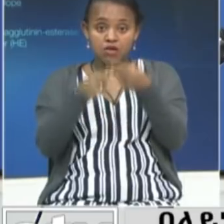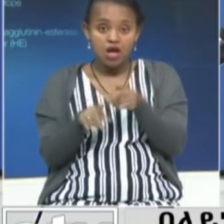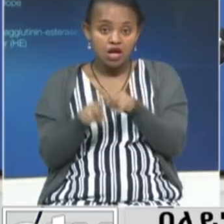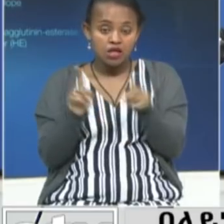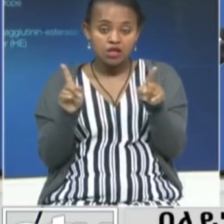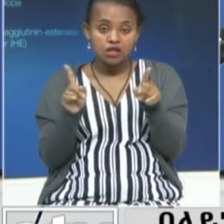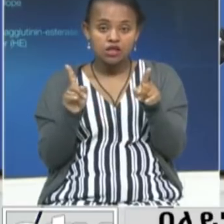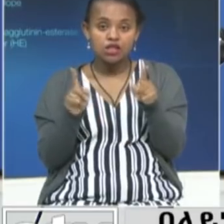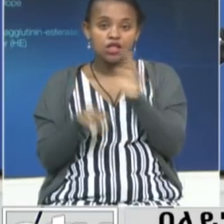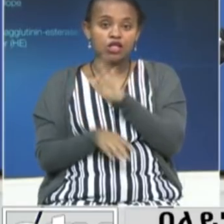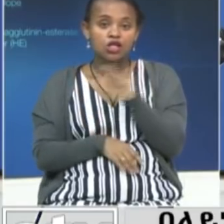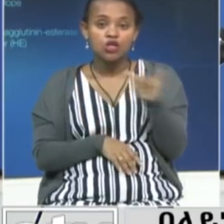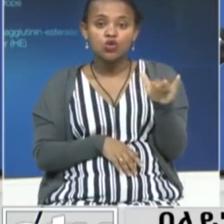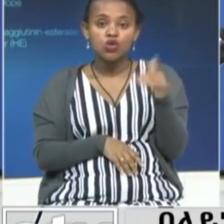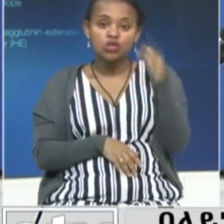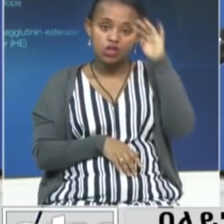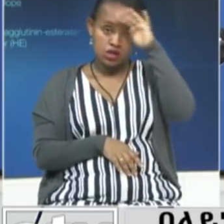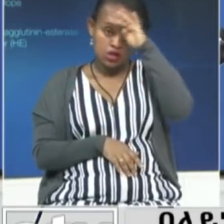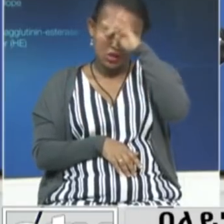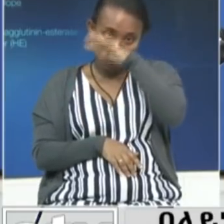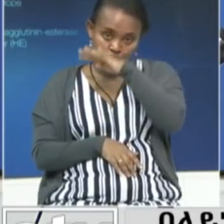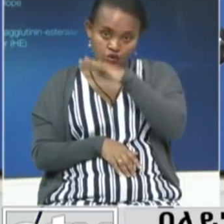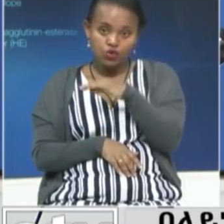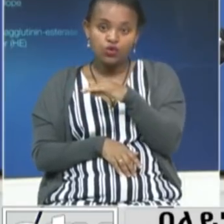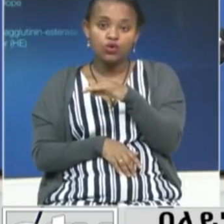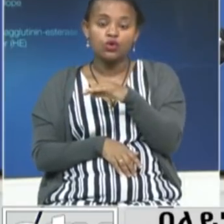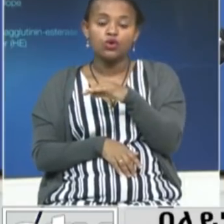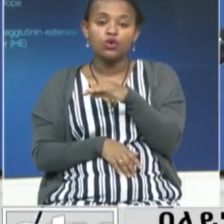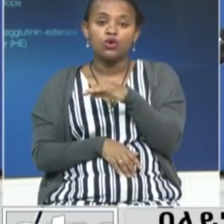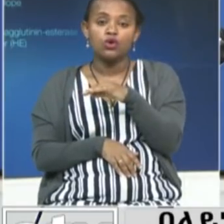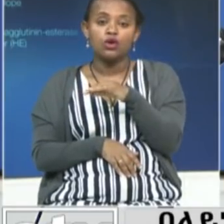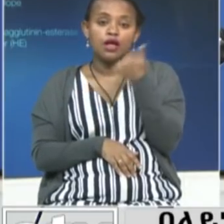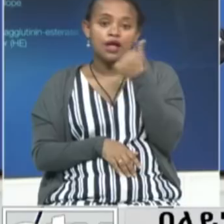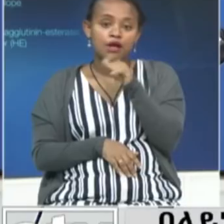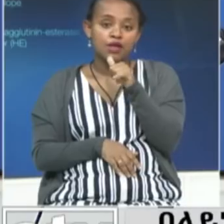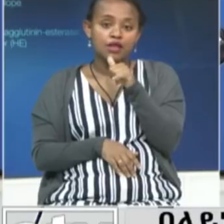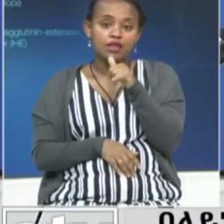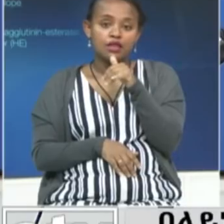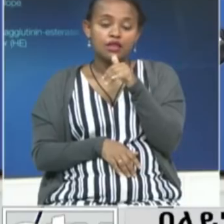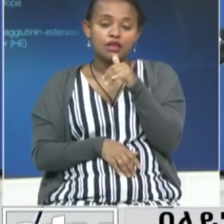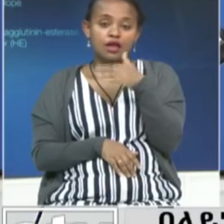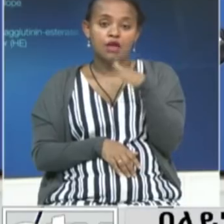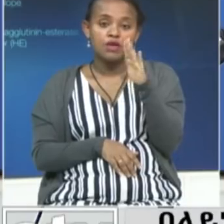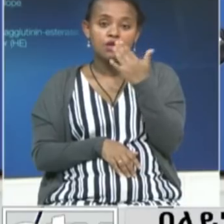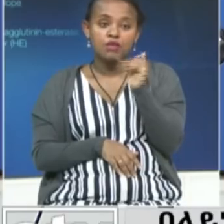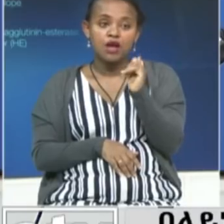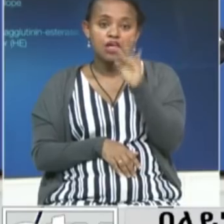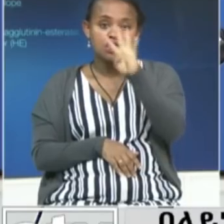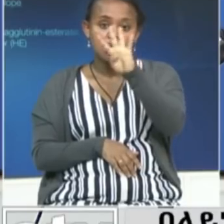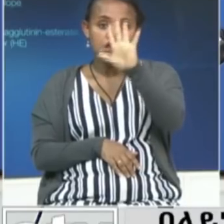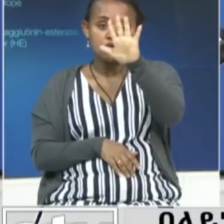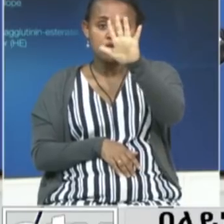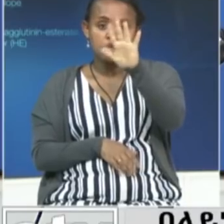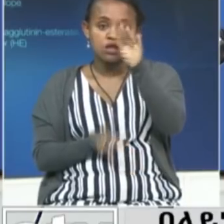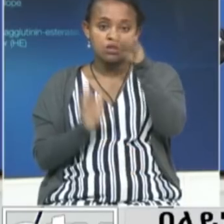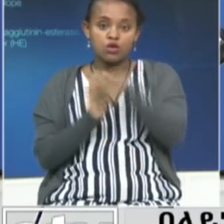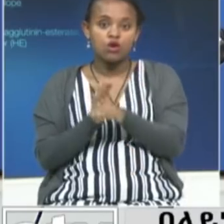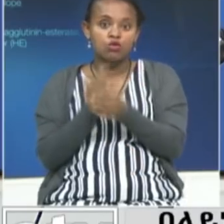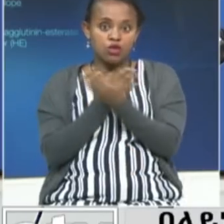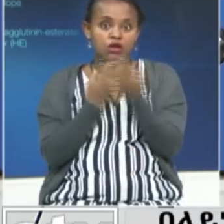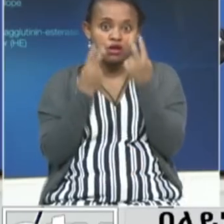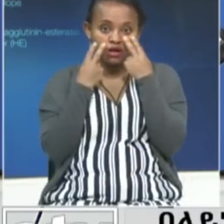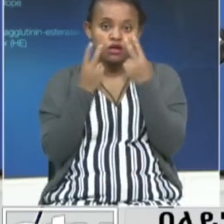ግን ልጆች እየሰከሩ በቃ ከመጠን በላይ የሆኑ ከአምስት ሰዓት እስከ አራት ሰዓት የሚገቡበት ነገር